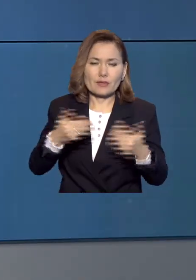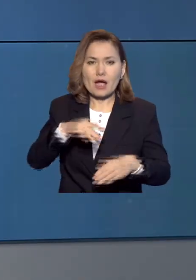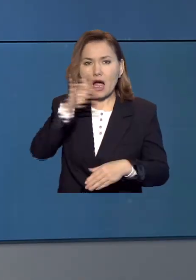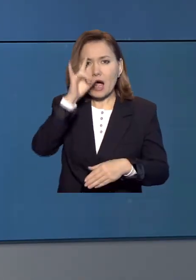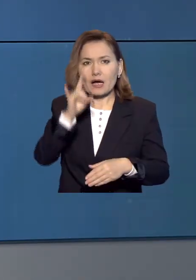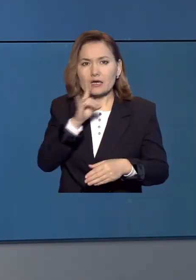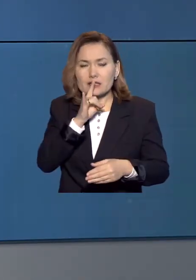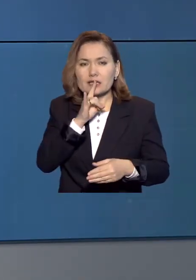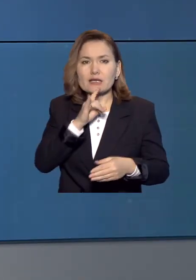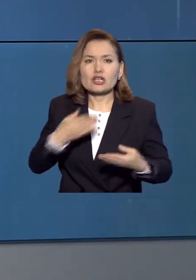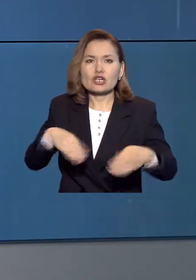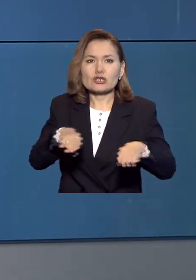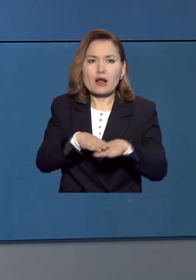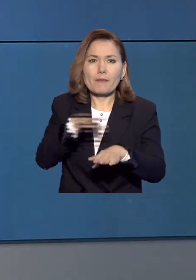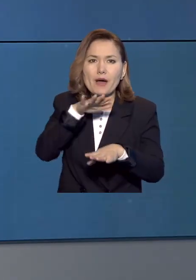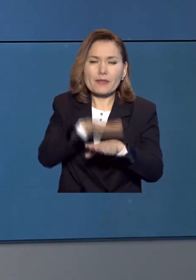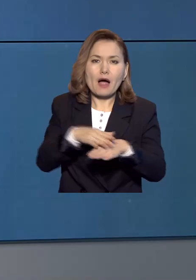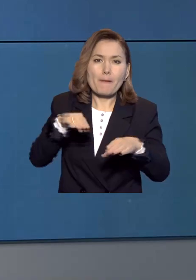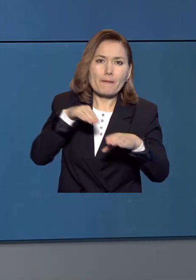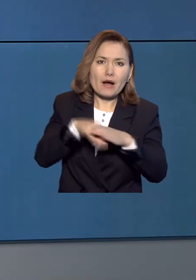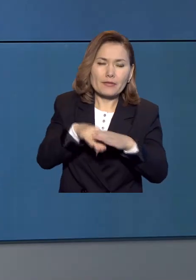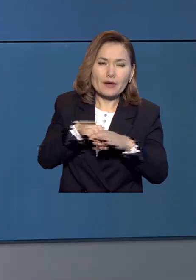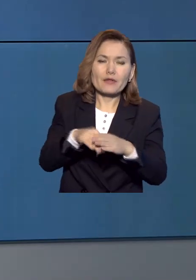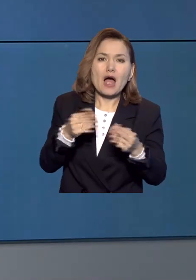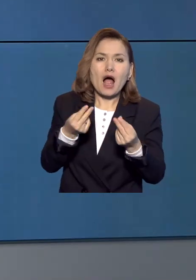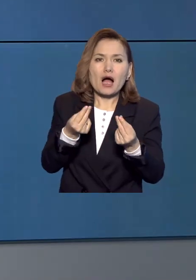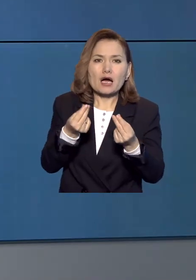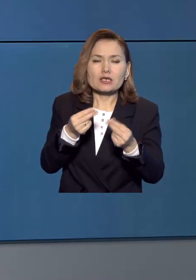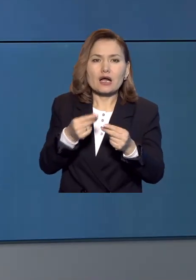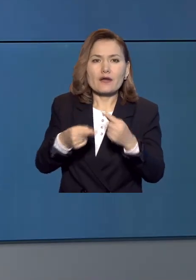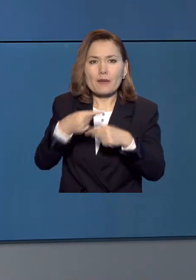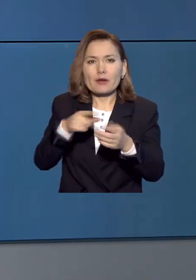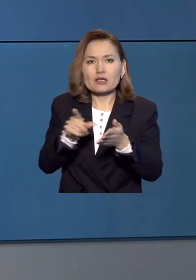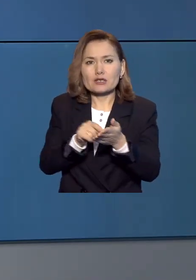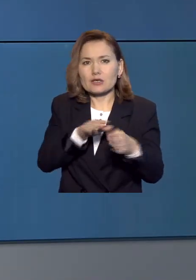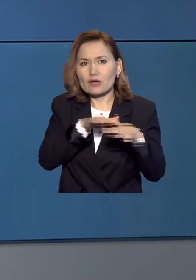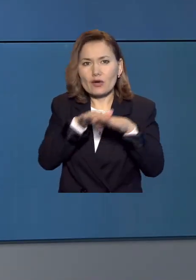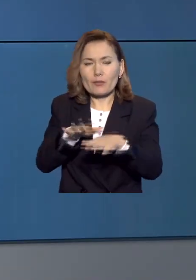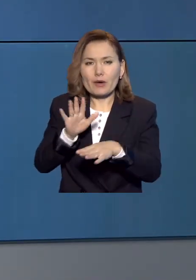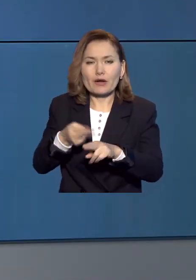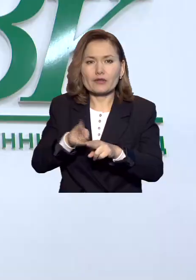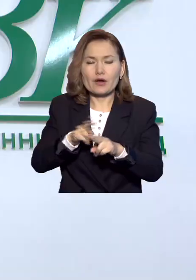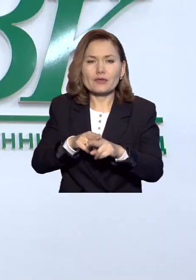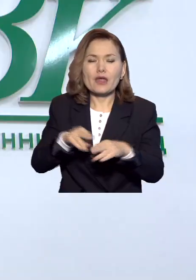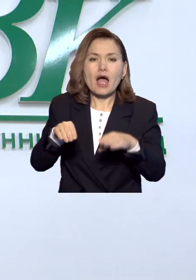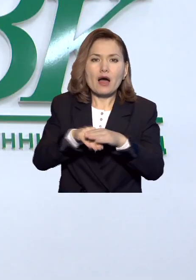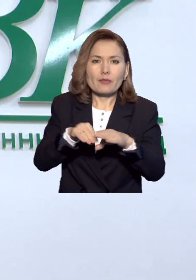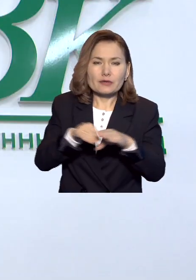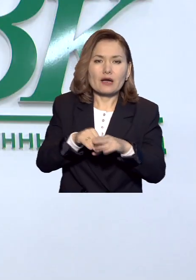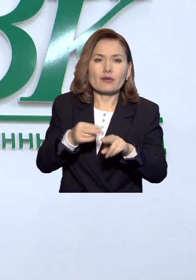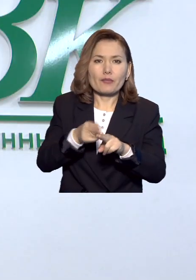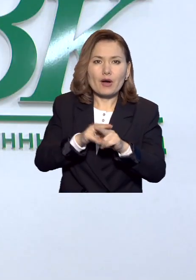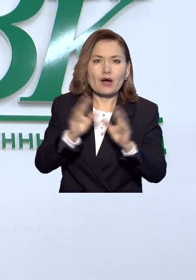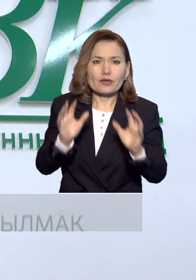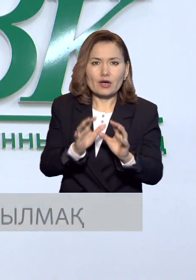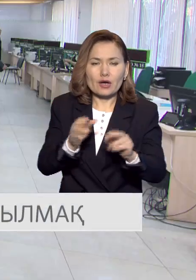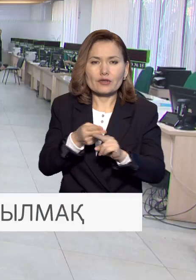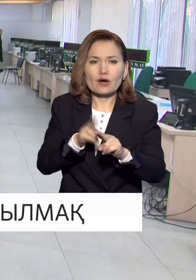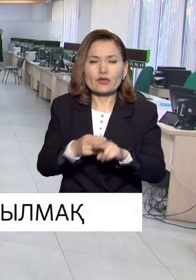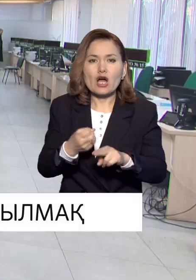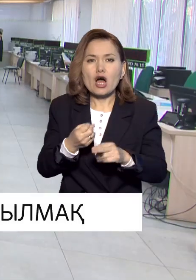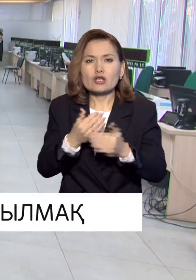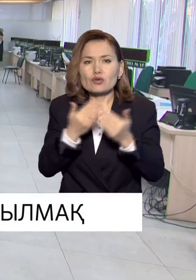Елімізде жабылған банктердің шотында қалып қойған қаржы зейнетақы қорына аударылмақ. Депозиттерге кепілдік беру қорының хабарлауынша, соңғы бірнеше